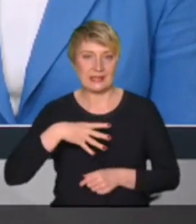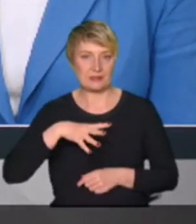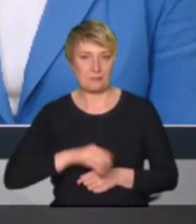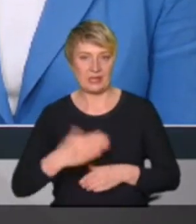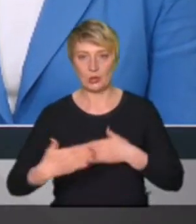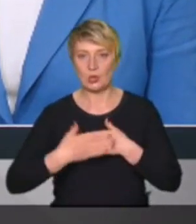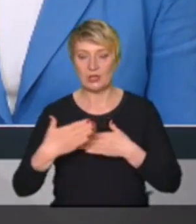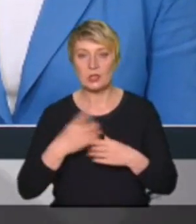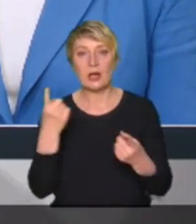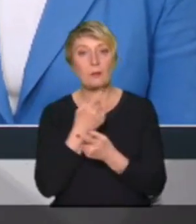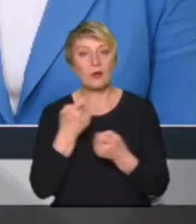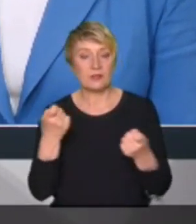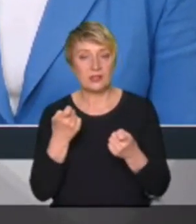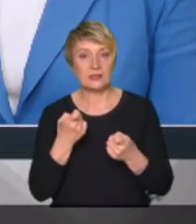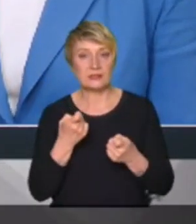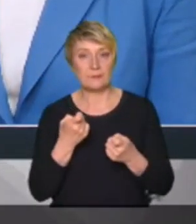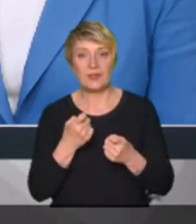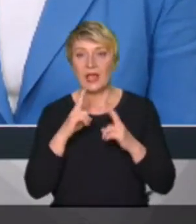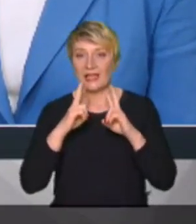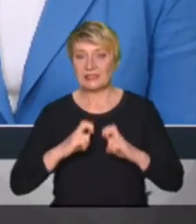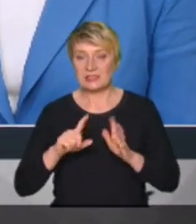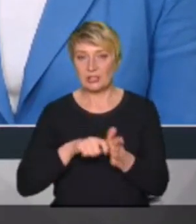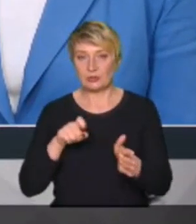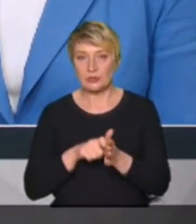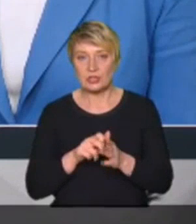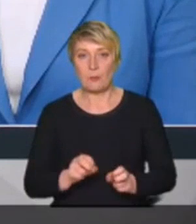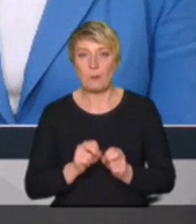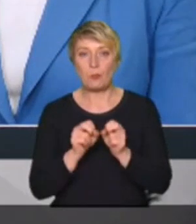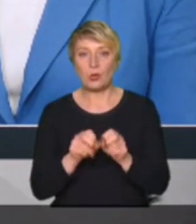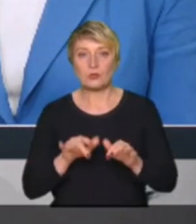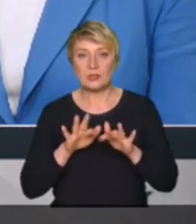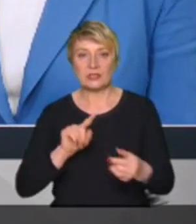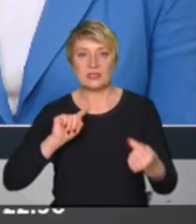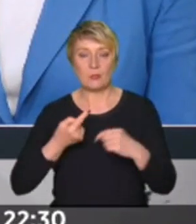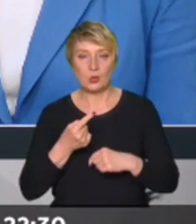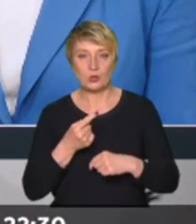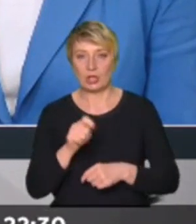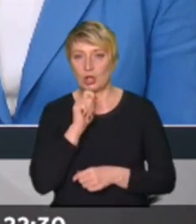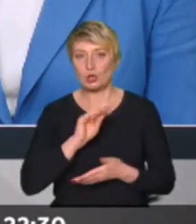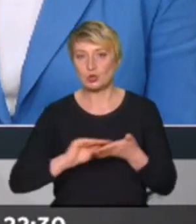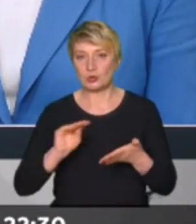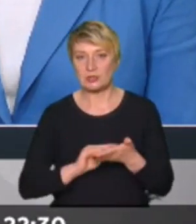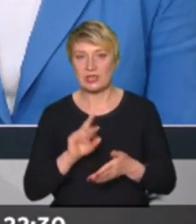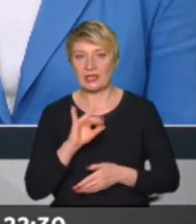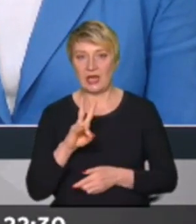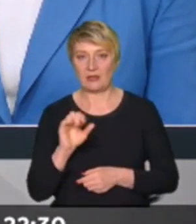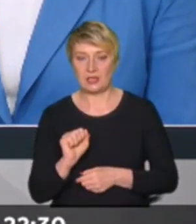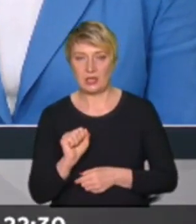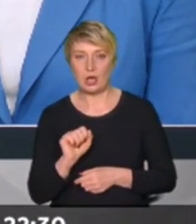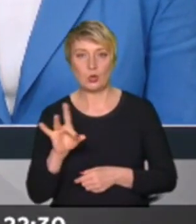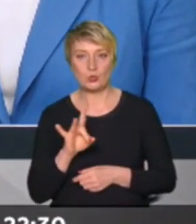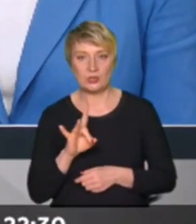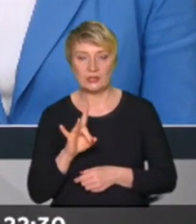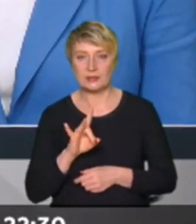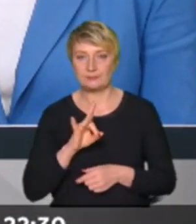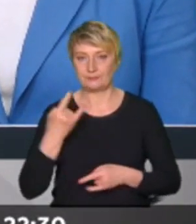агентство Белта, слідчий комітет Білорусі вже порушив справу проти журналістів Степана Путіла та Яна Рудика. Телеграм-канал «Нєхта»,